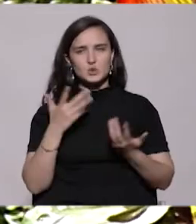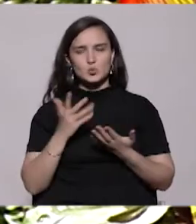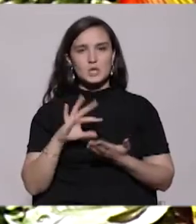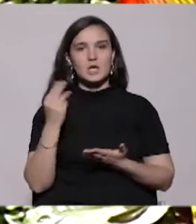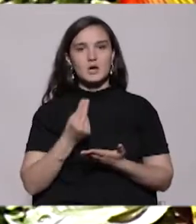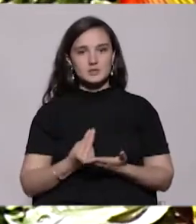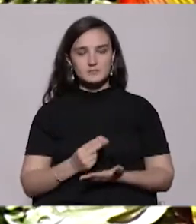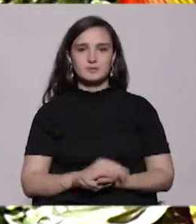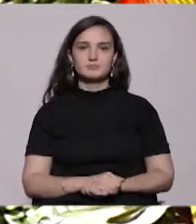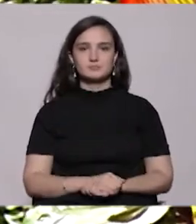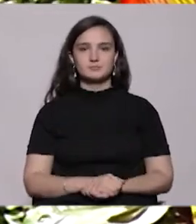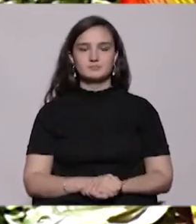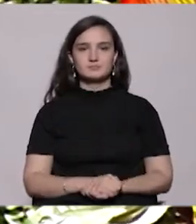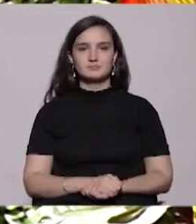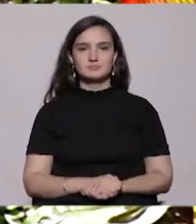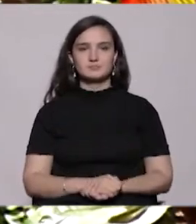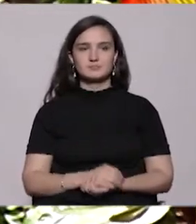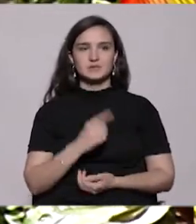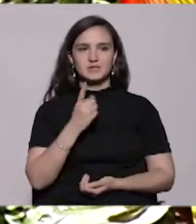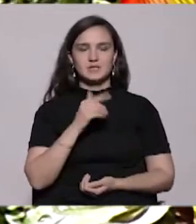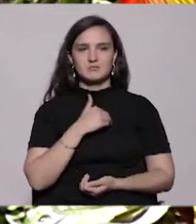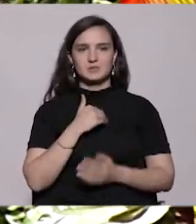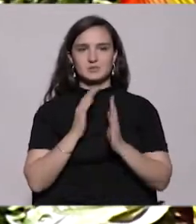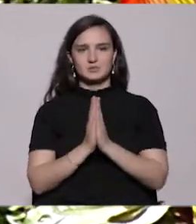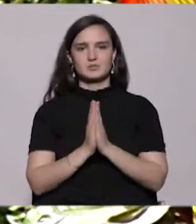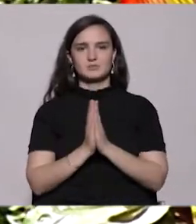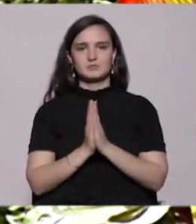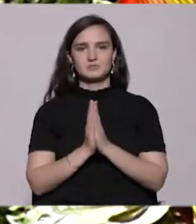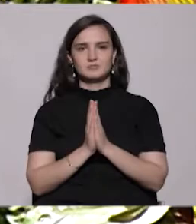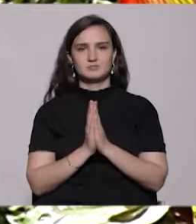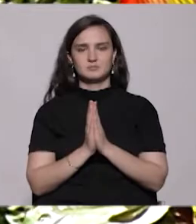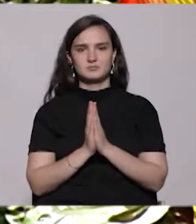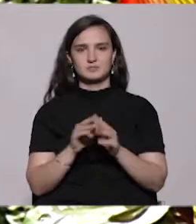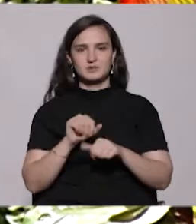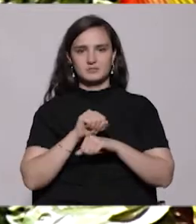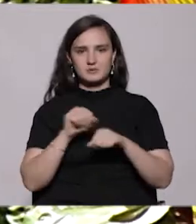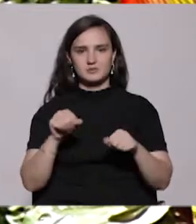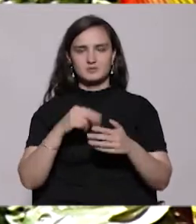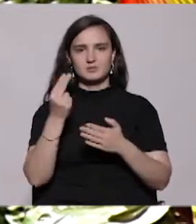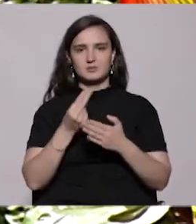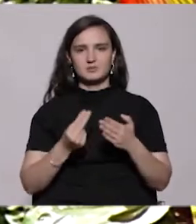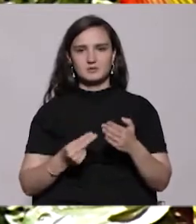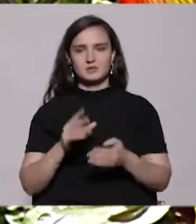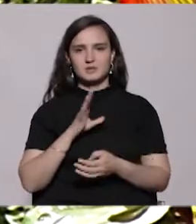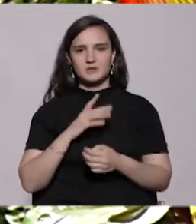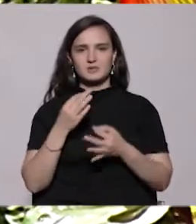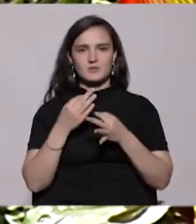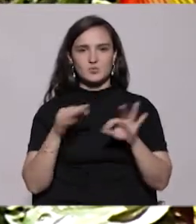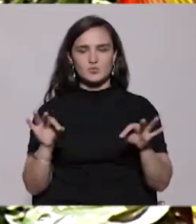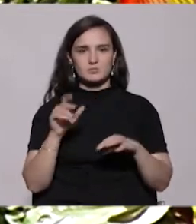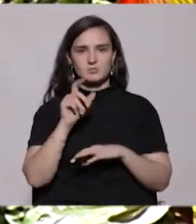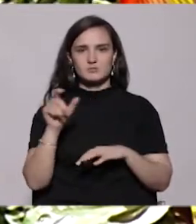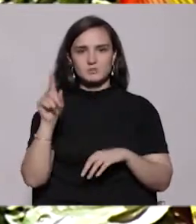არა ხატვა. ერთი რამე მინდა გთხოვოთ. გაბედეთ, დახატეთ, იყავით